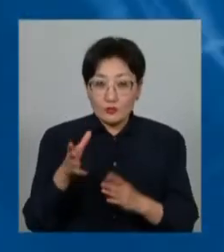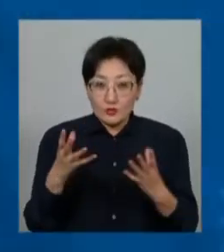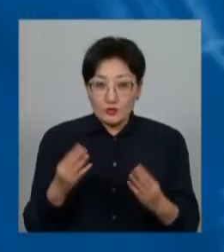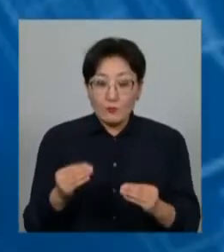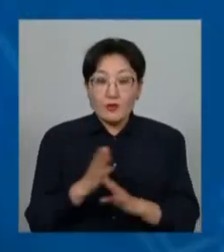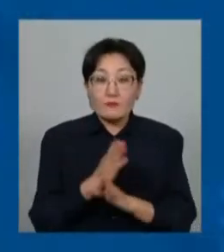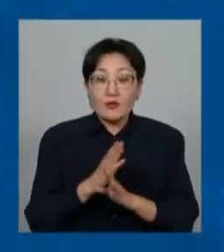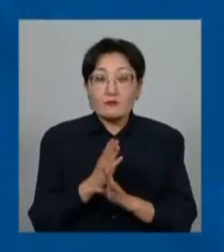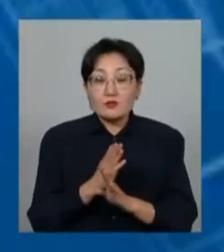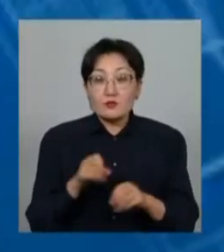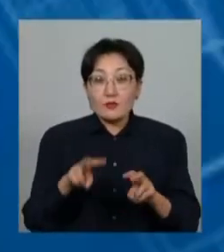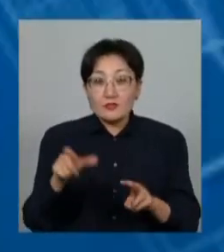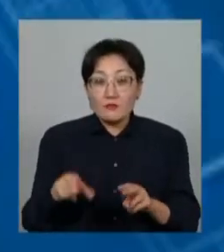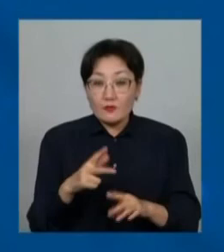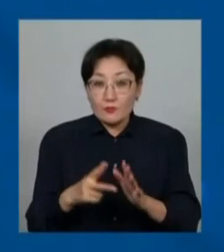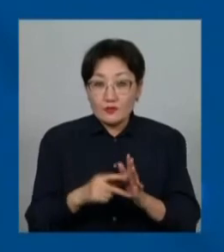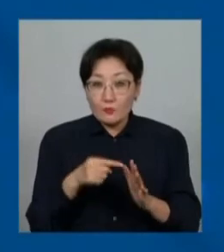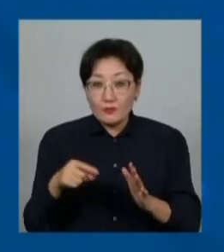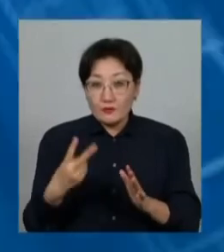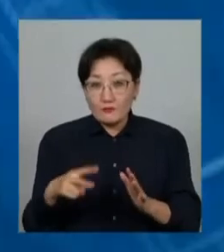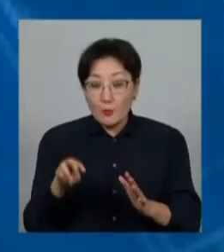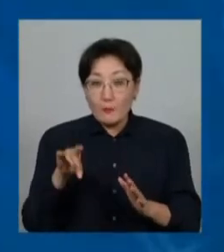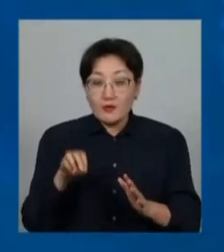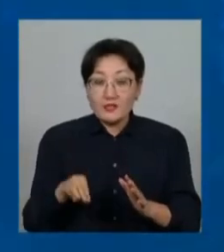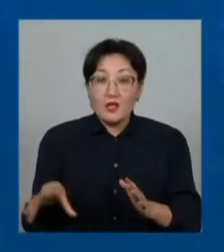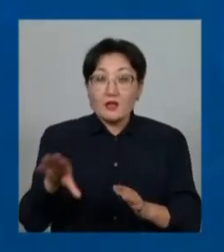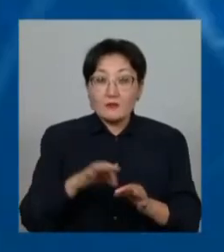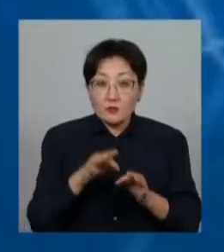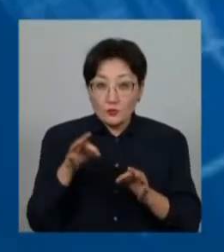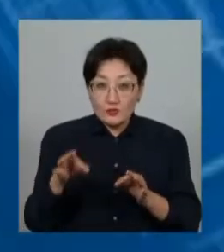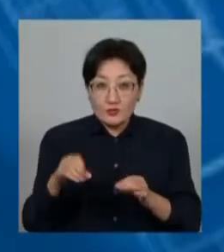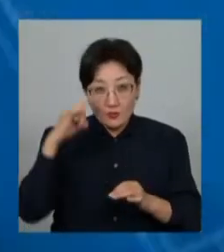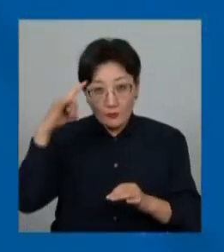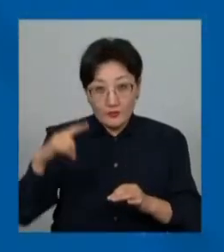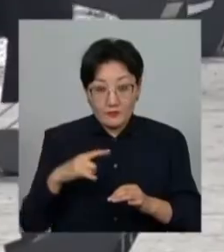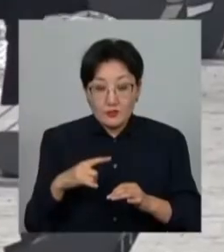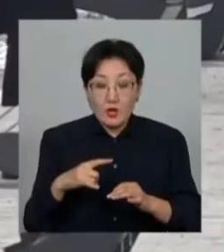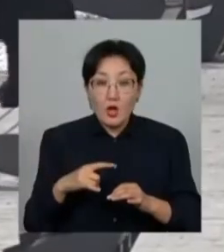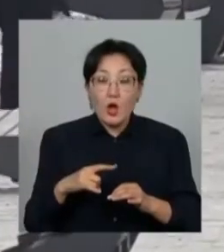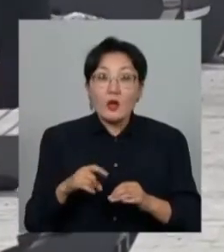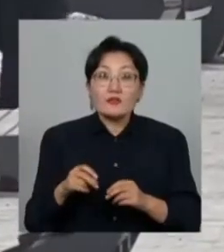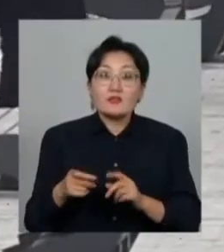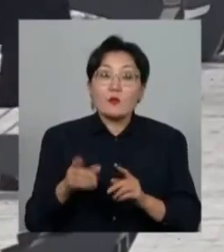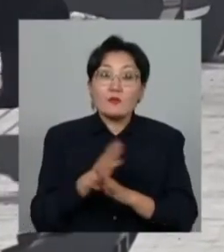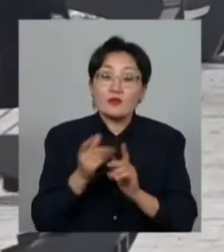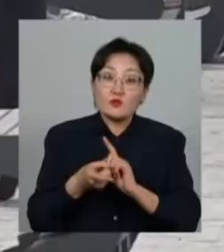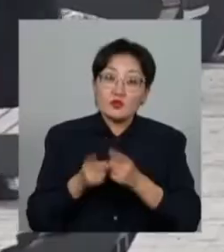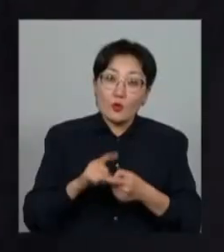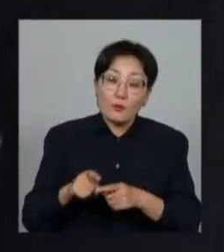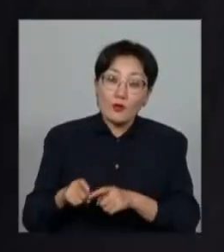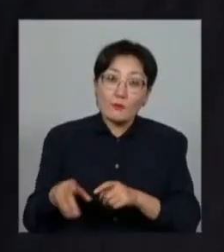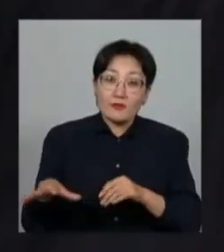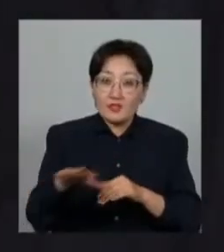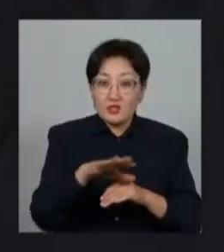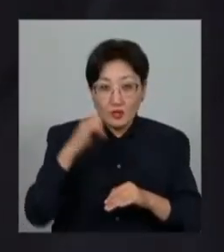По прогнозам синоптиков, с 18 по 20 марта все регионы Казахстана охватит черноморский циклон, смещающийся на